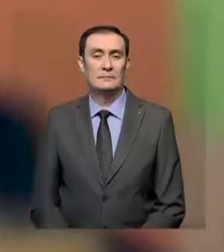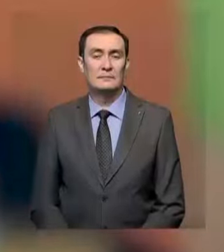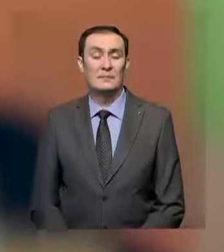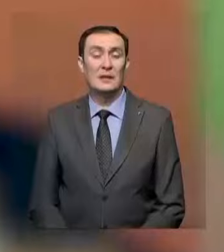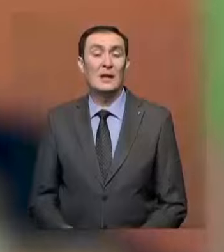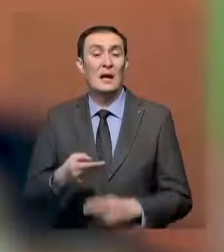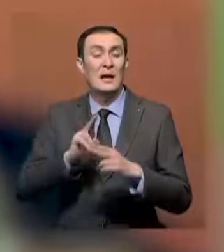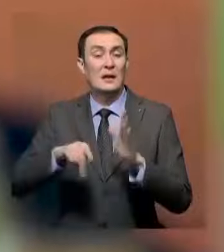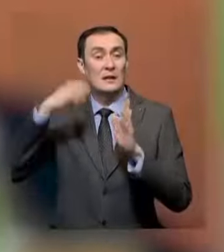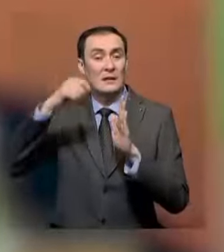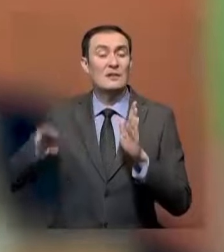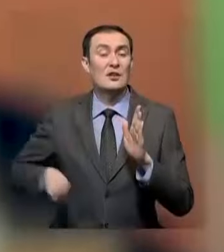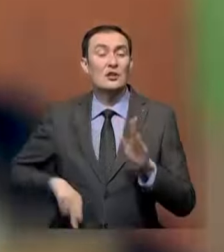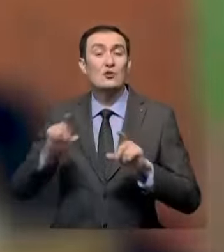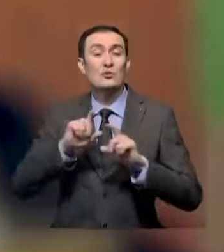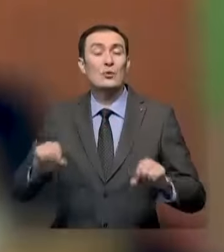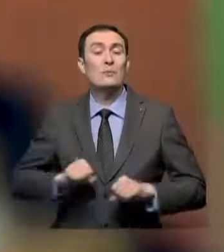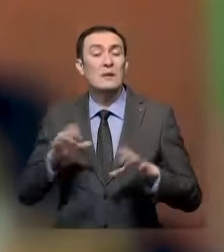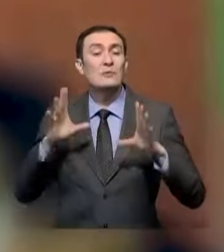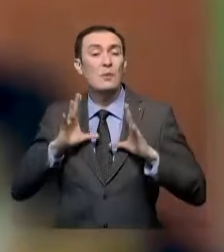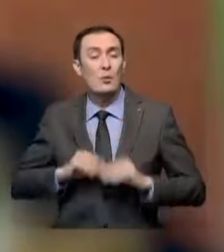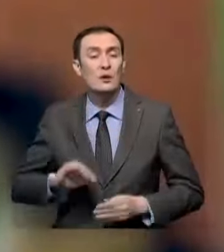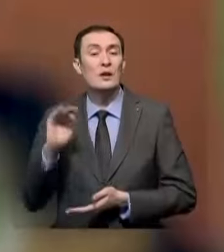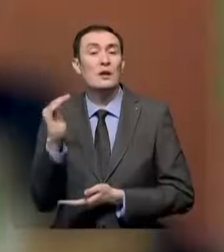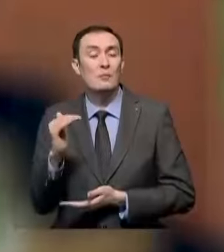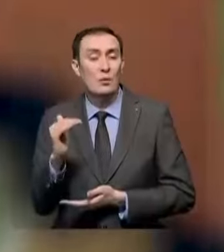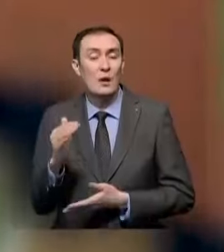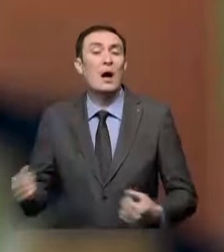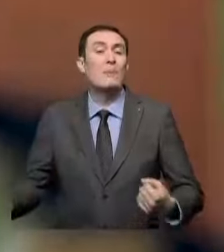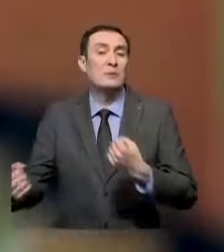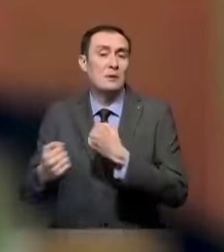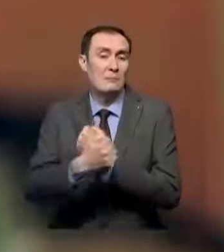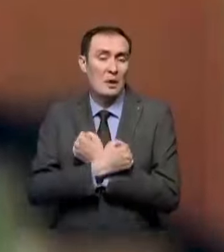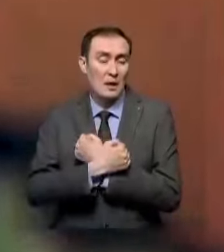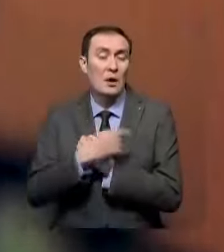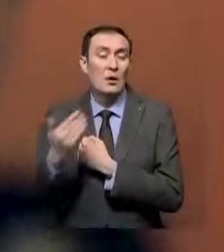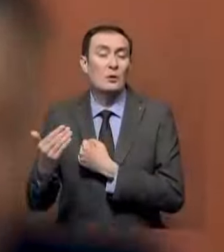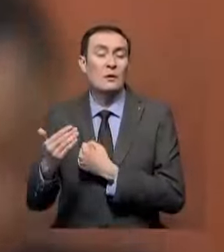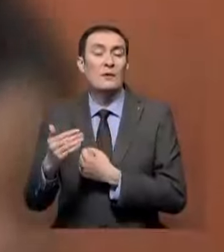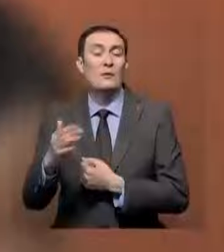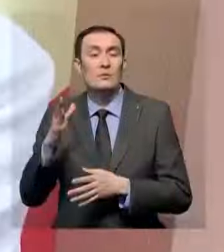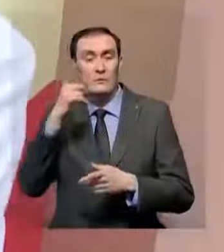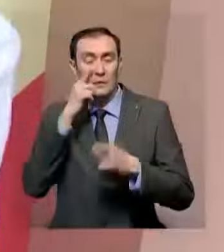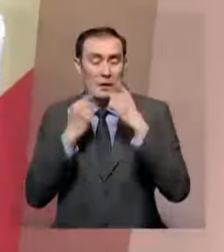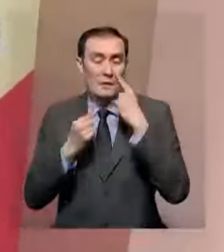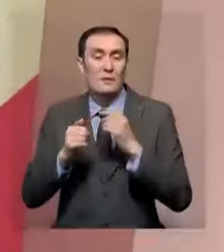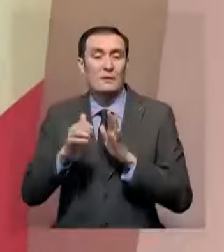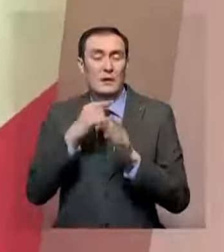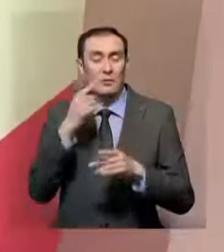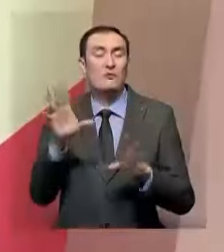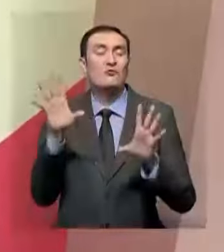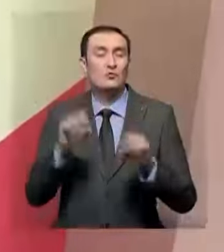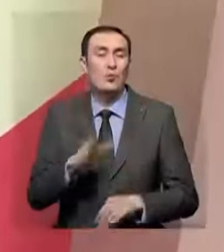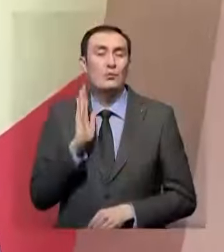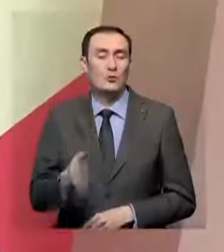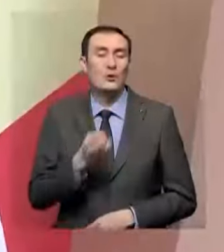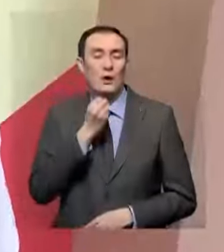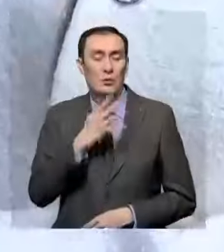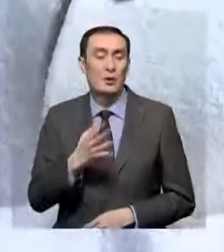На этих кадрах директор школы пытается успокоить ребенка. Обнимая его, Ардак Смагулова вытирает слезы и говорит, что все будет